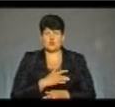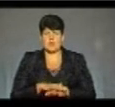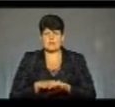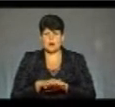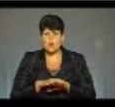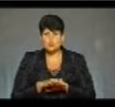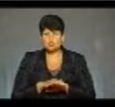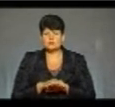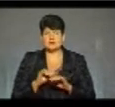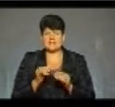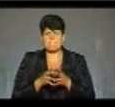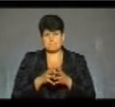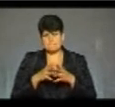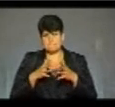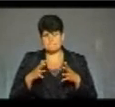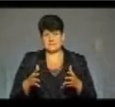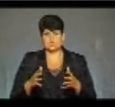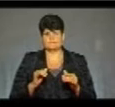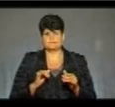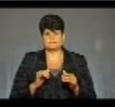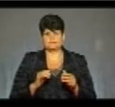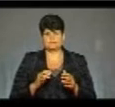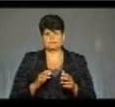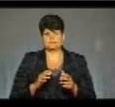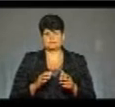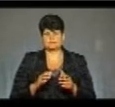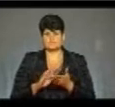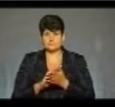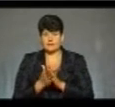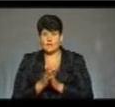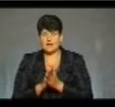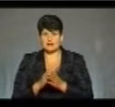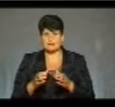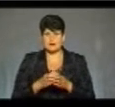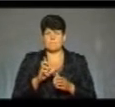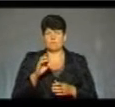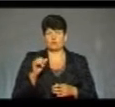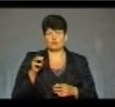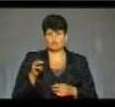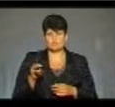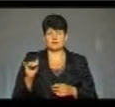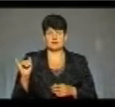і, відповідно, більш лояльні партії – це б'ют і